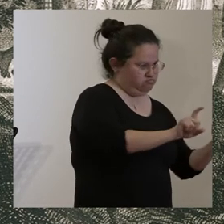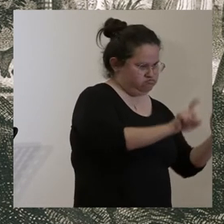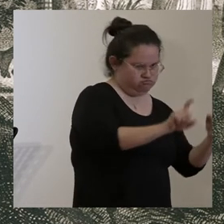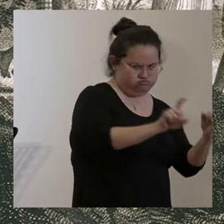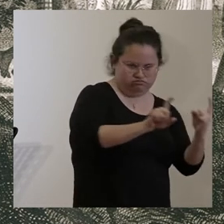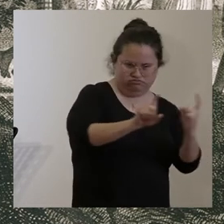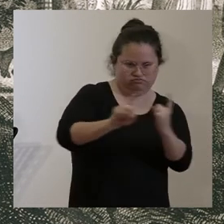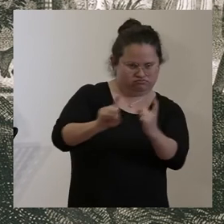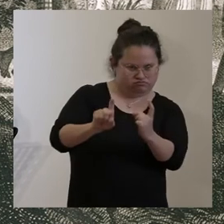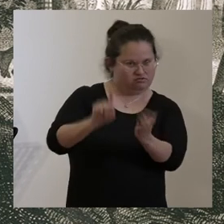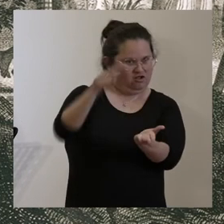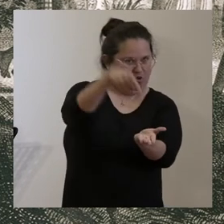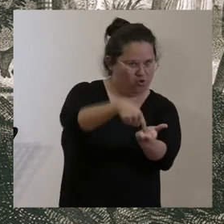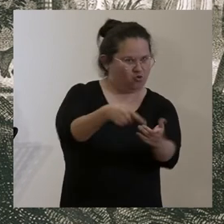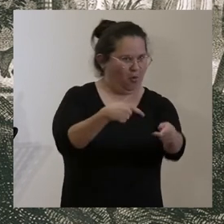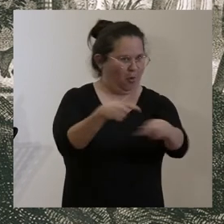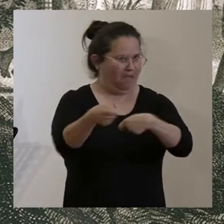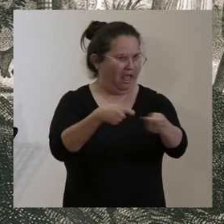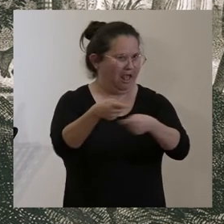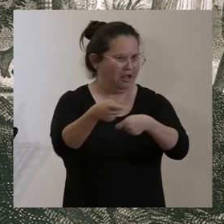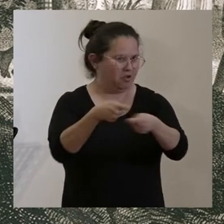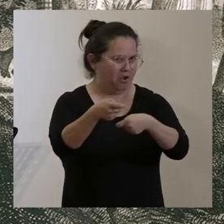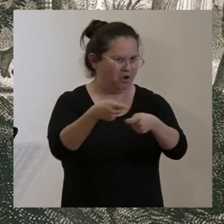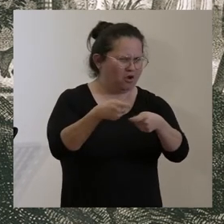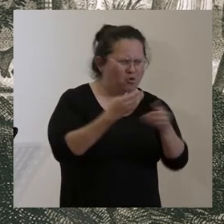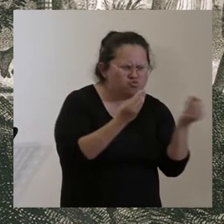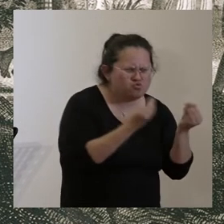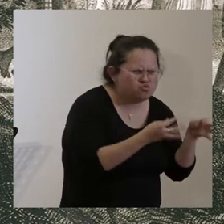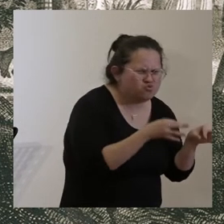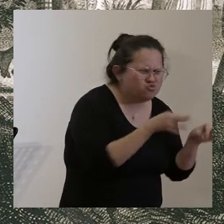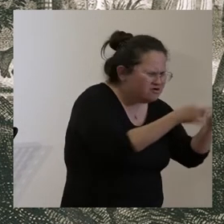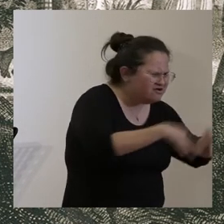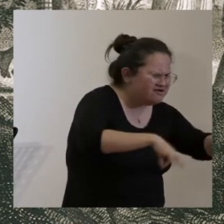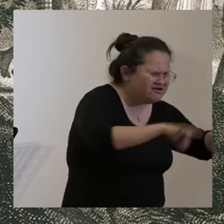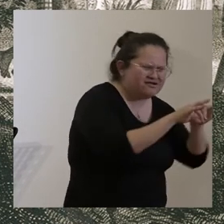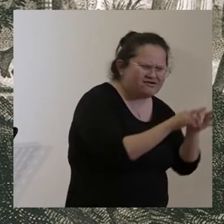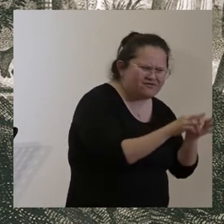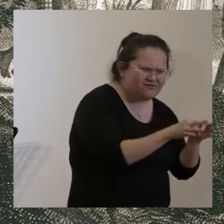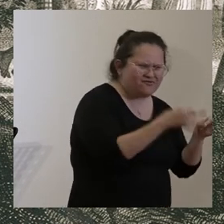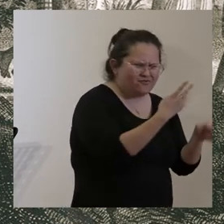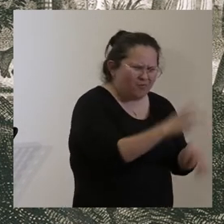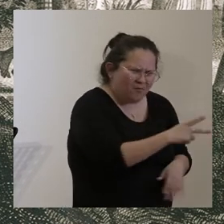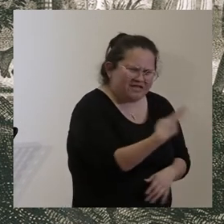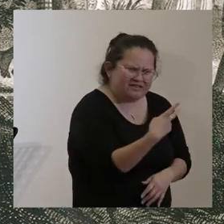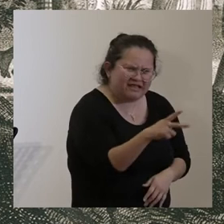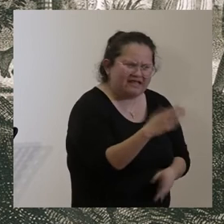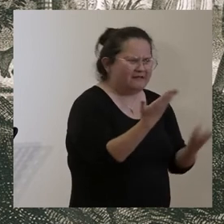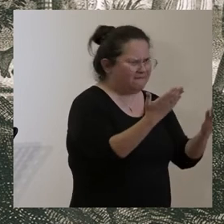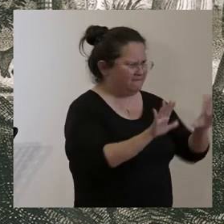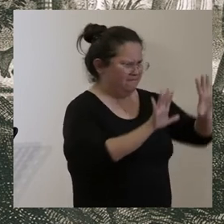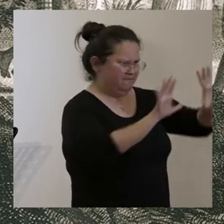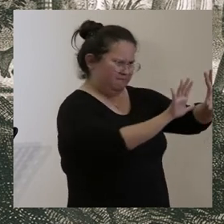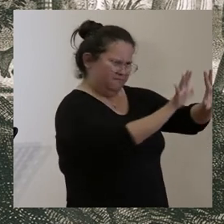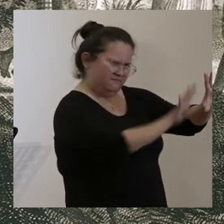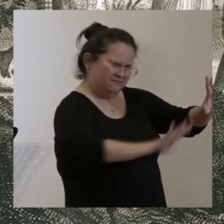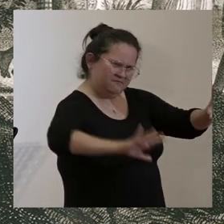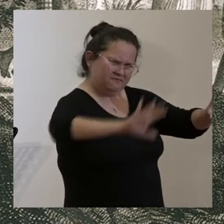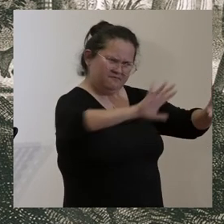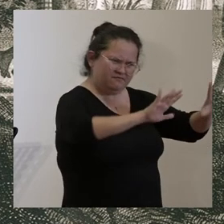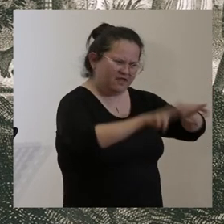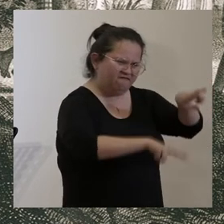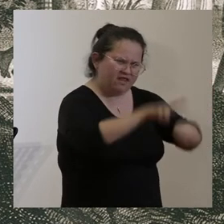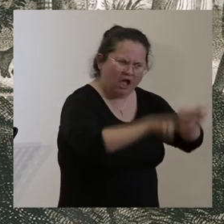rural, un petit peu à l'intérieur des terres, dans lequel il a son